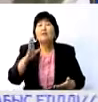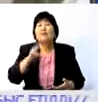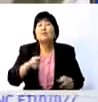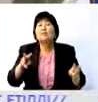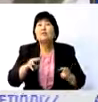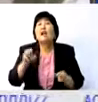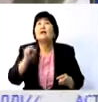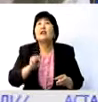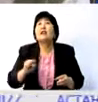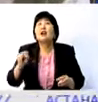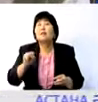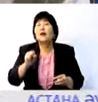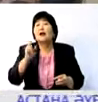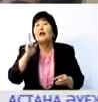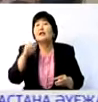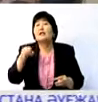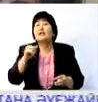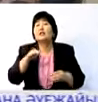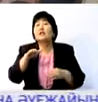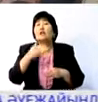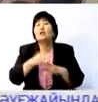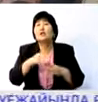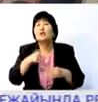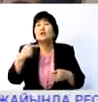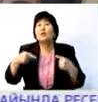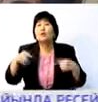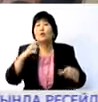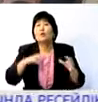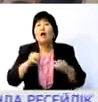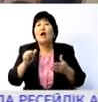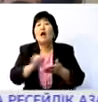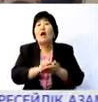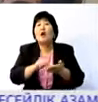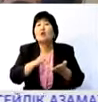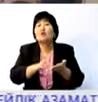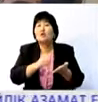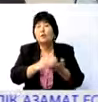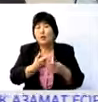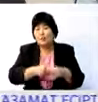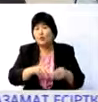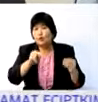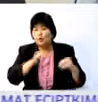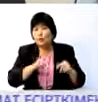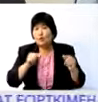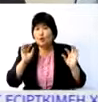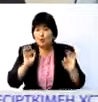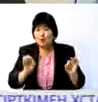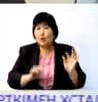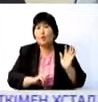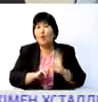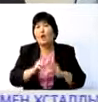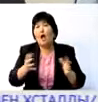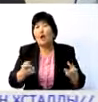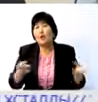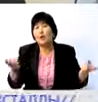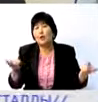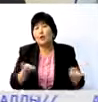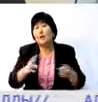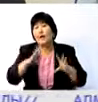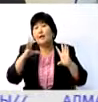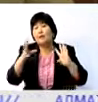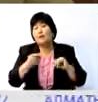Асхат Аймағамбетов, кредиттік жүйе кейбір университеттерде тек қағаз жүзінде ғана бар. Сондықтан бұл жұмыстарды дұрыстап қолға алу керек деді. Сайып